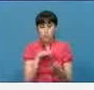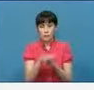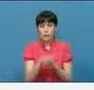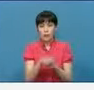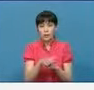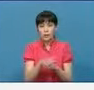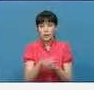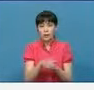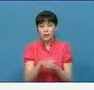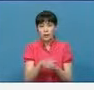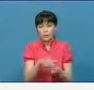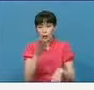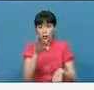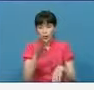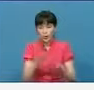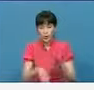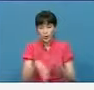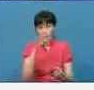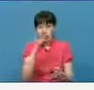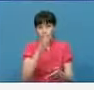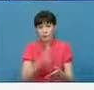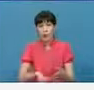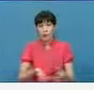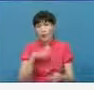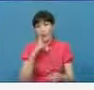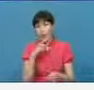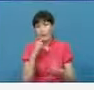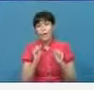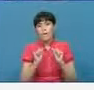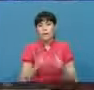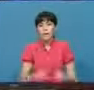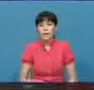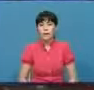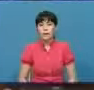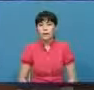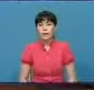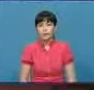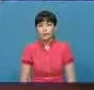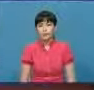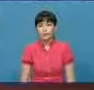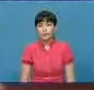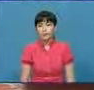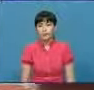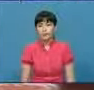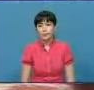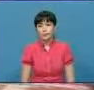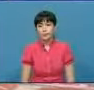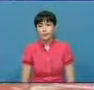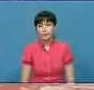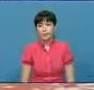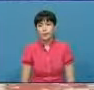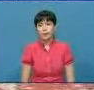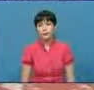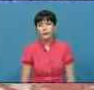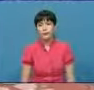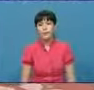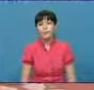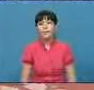өз үдесінен шықты деп толық сеніммен айта аламыз. Нұрлан Әлімбаев, Ролан Рүстемов, Бағдәулет Рызық, оңтүстік ақпарат.